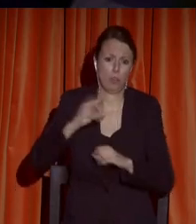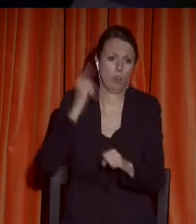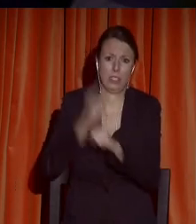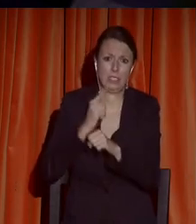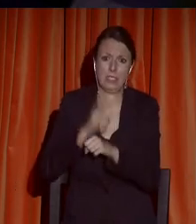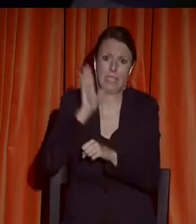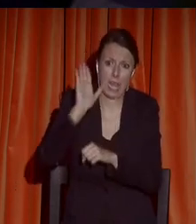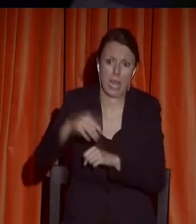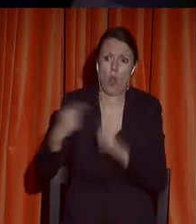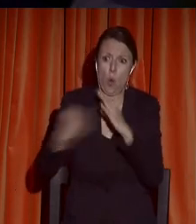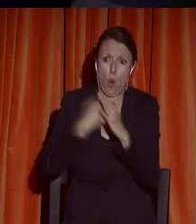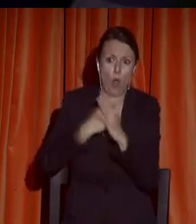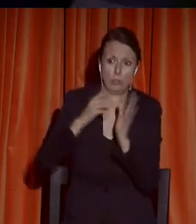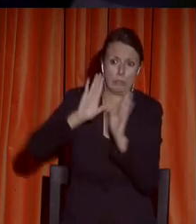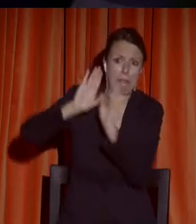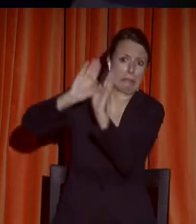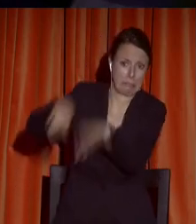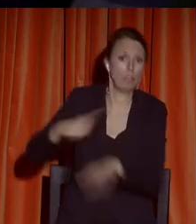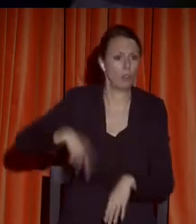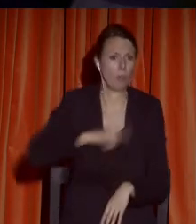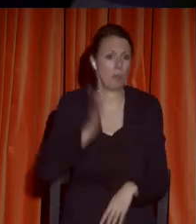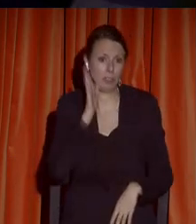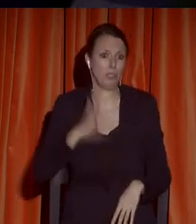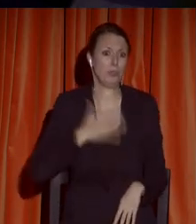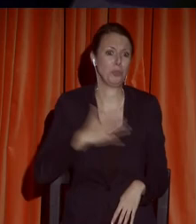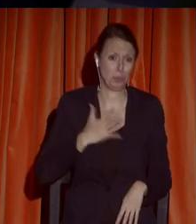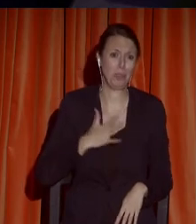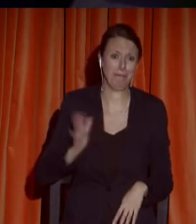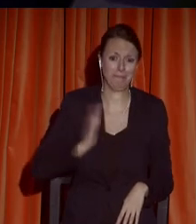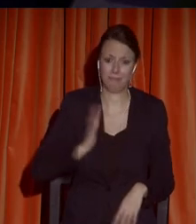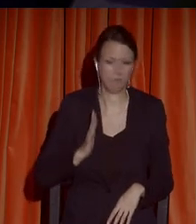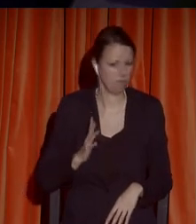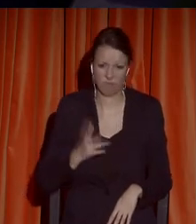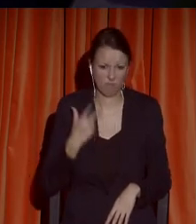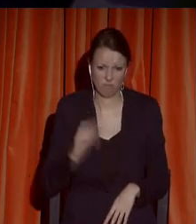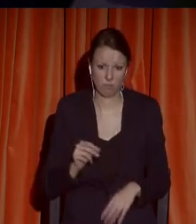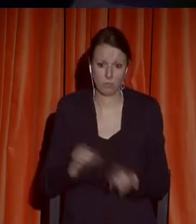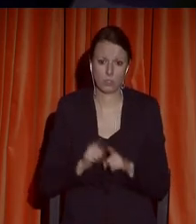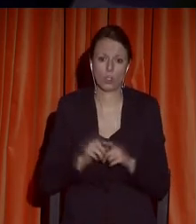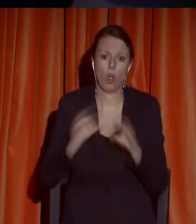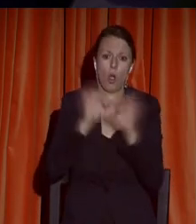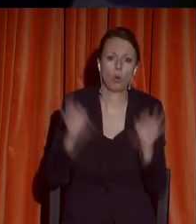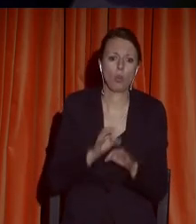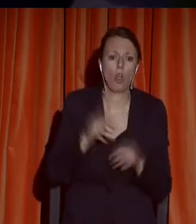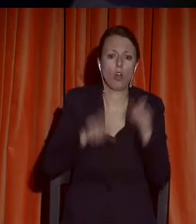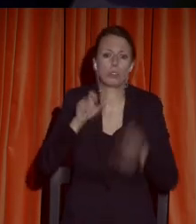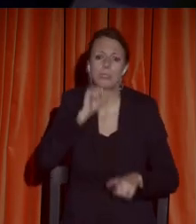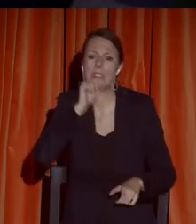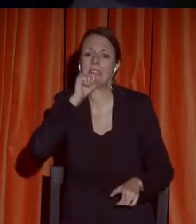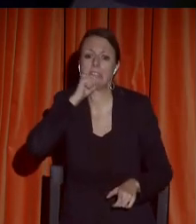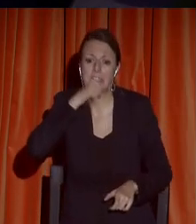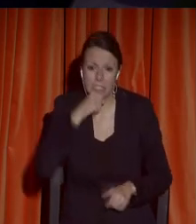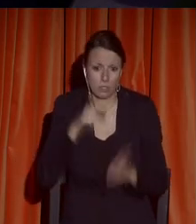zagrożeń. Demografia. Nie ma dzisiaj większego zagrożenia dla demografii w świecie, a szczególnie w starzejącej się